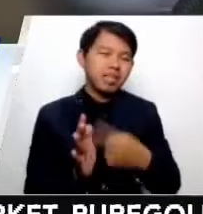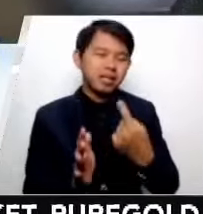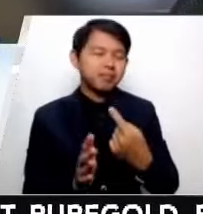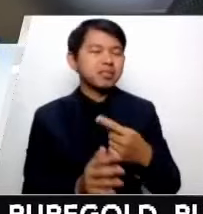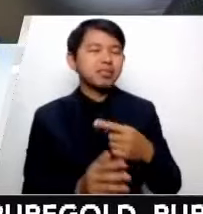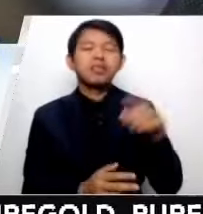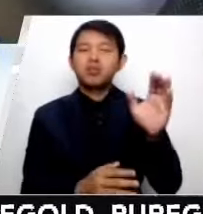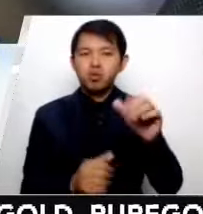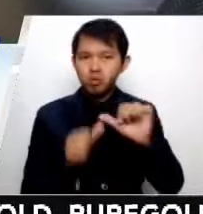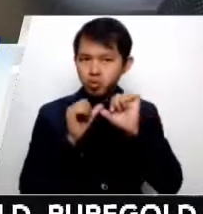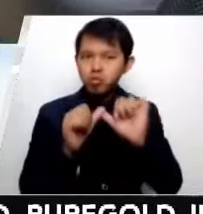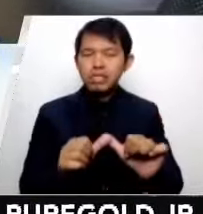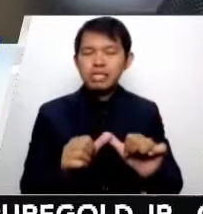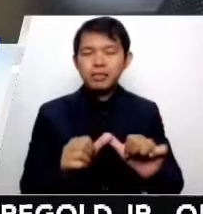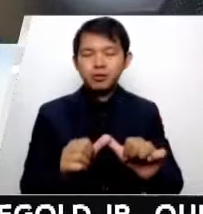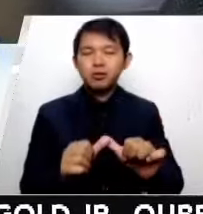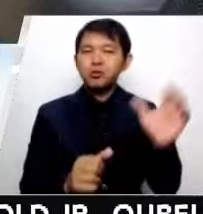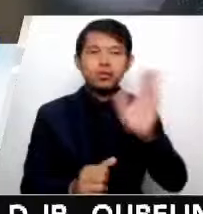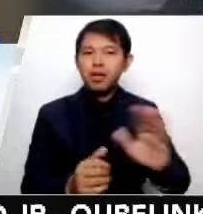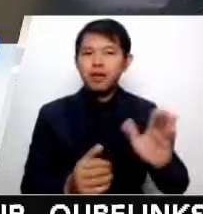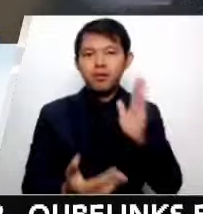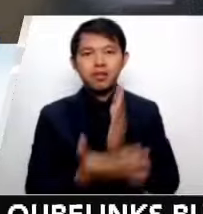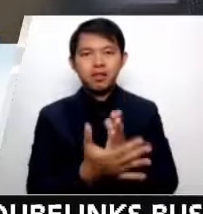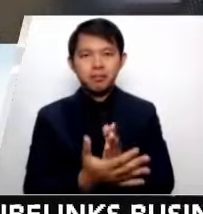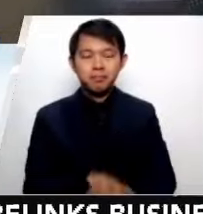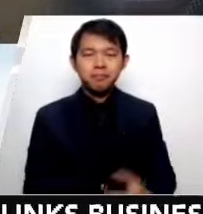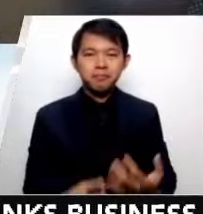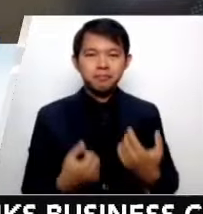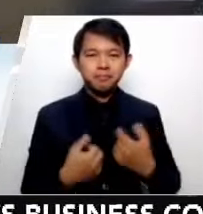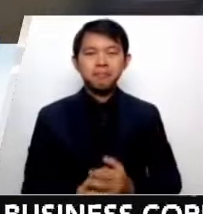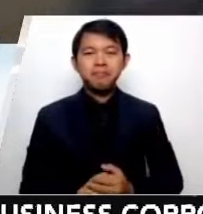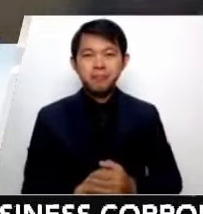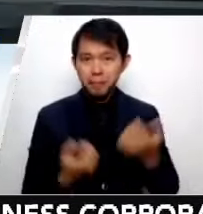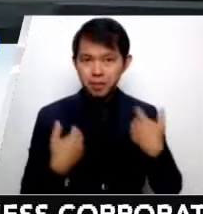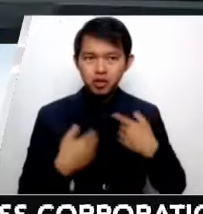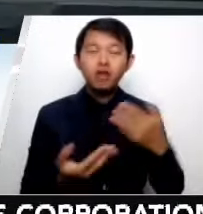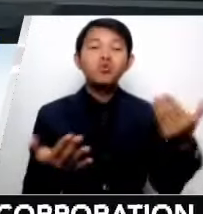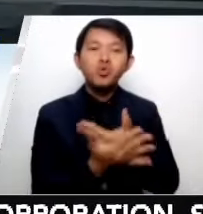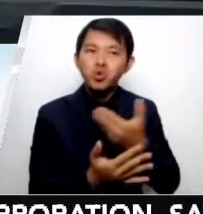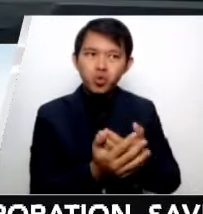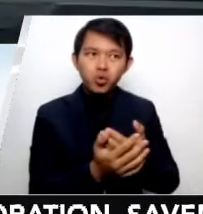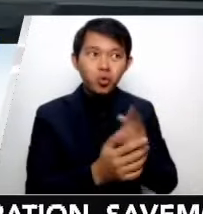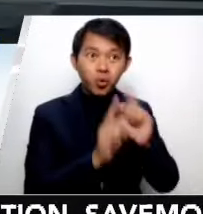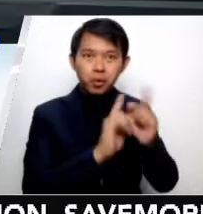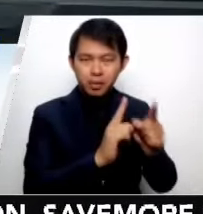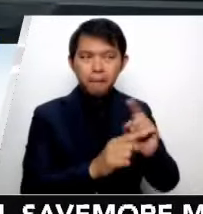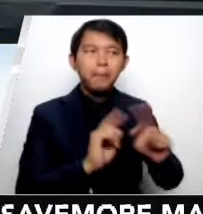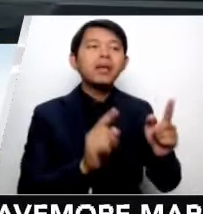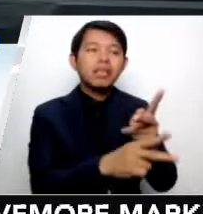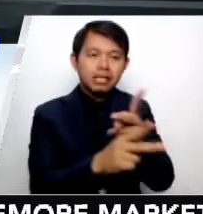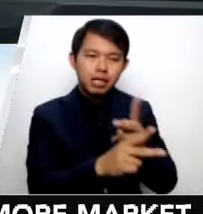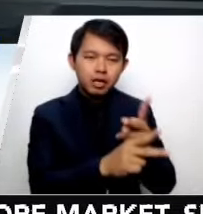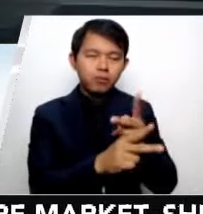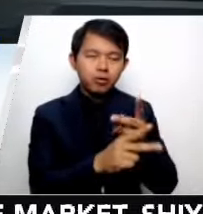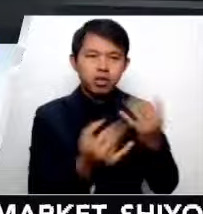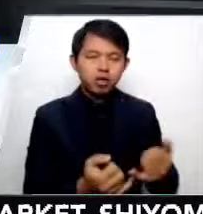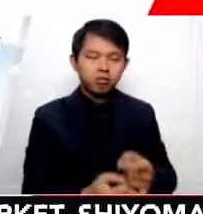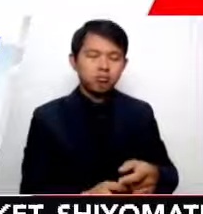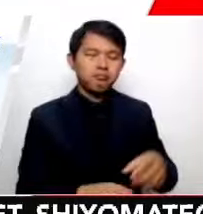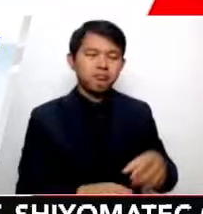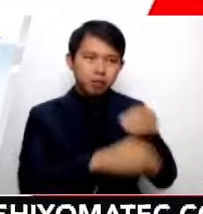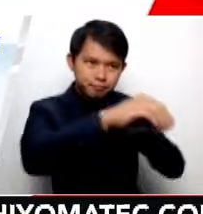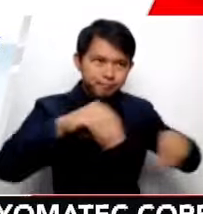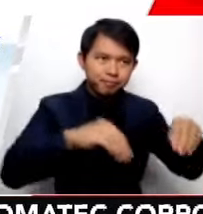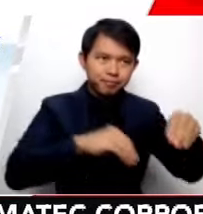Betty. May bago raw siyang kausap pero mas maingat na siya. Kaliwaan, pagka nakapasok na sa venue, saka magbabayad.